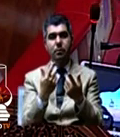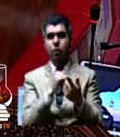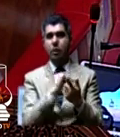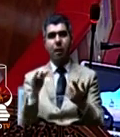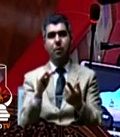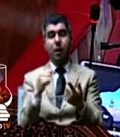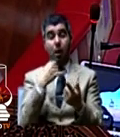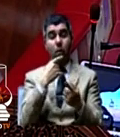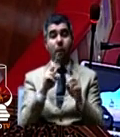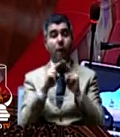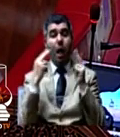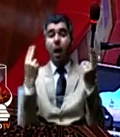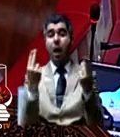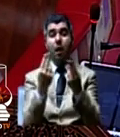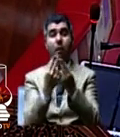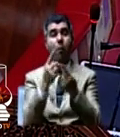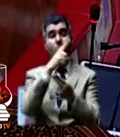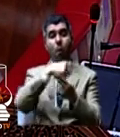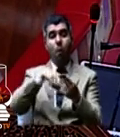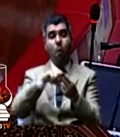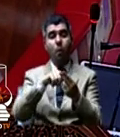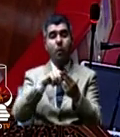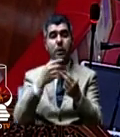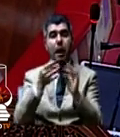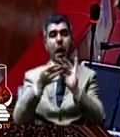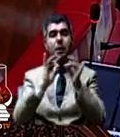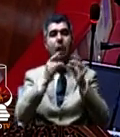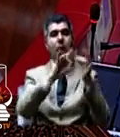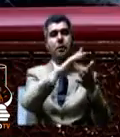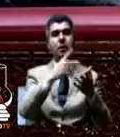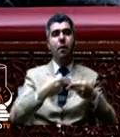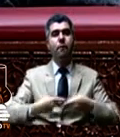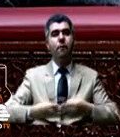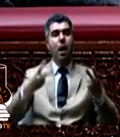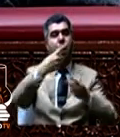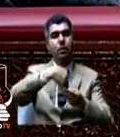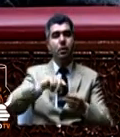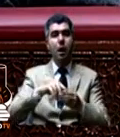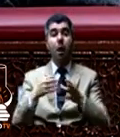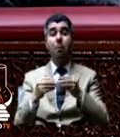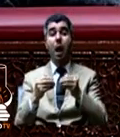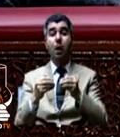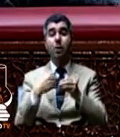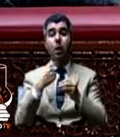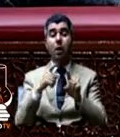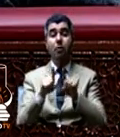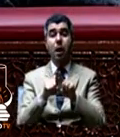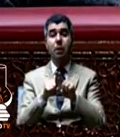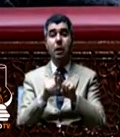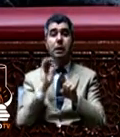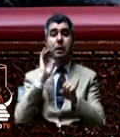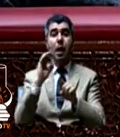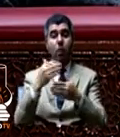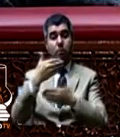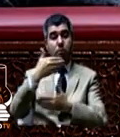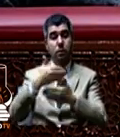الاتجاه، رقمنة الجامعات. الآن إلا شفتوا مراكش طلبة، كل طالب عنده الصبيب ديالو،